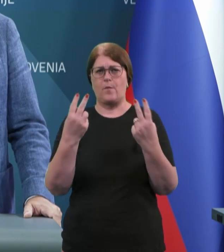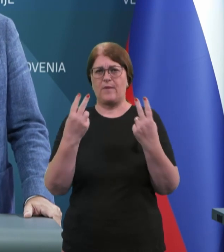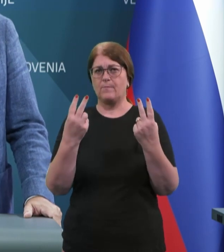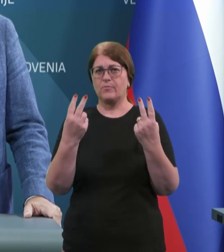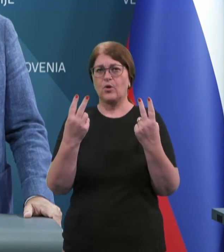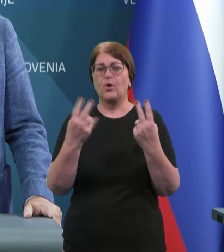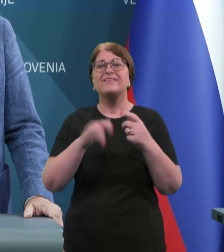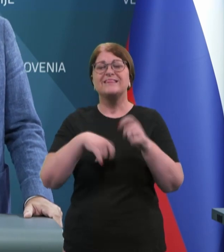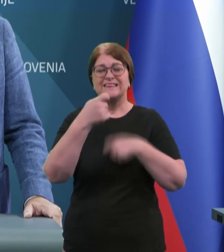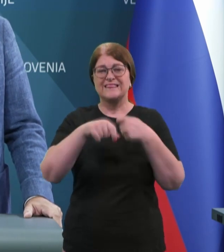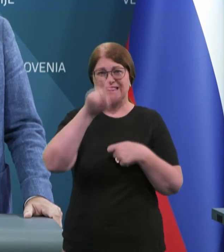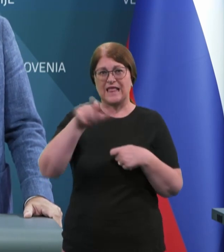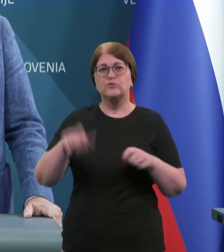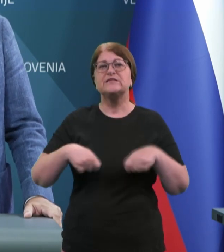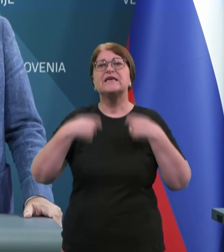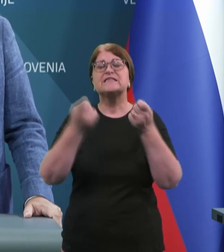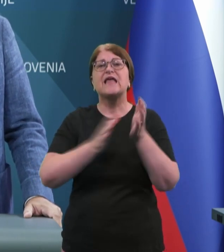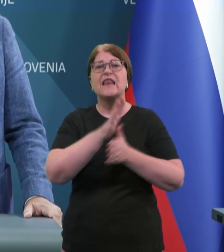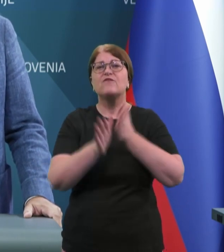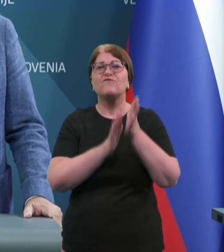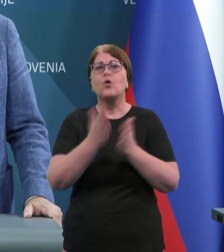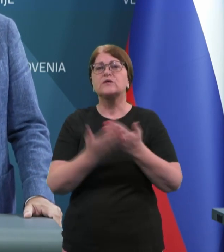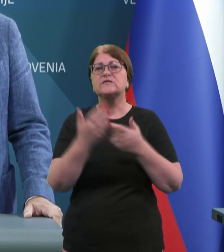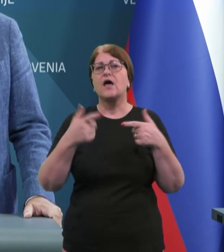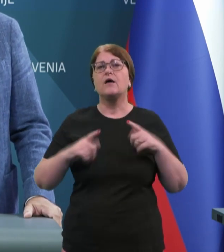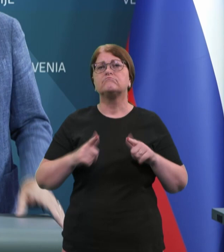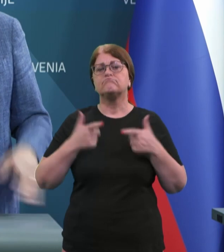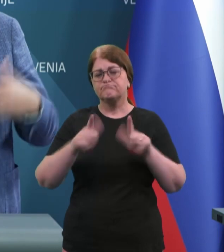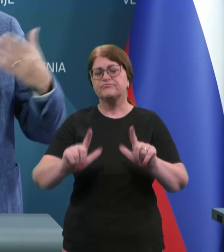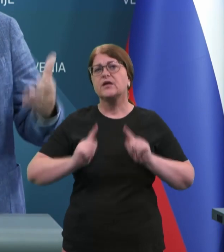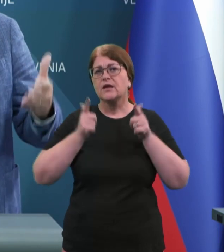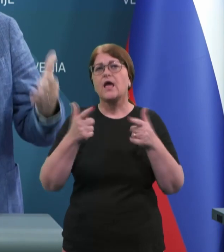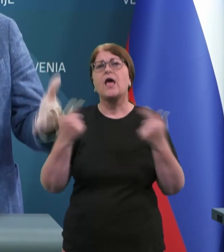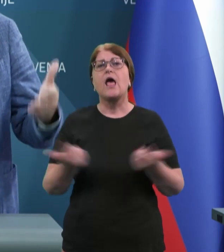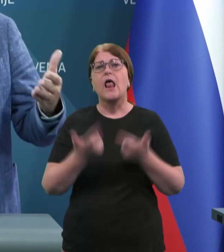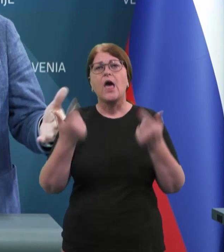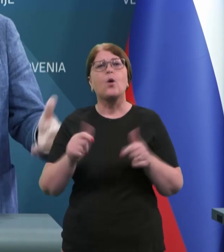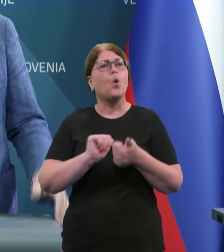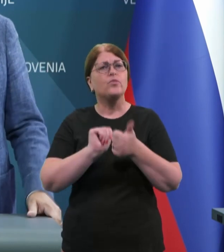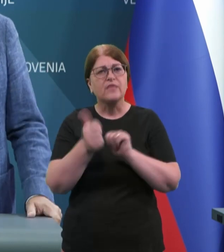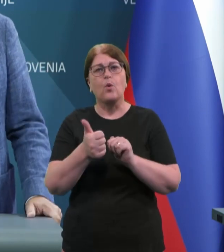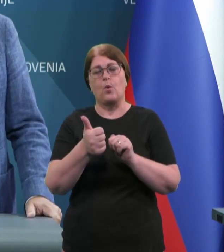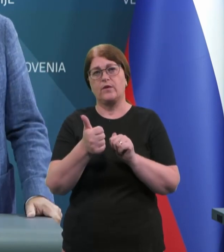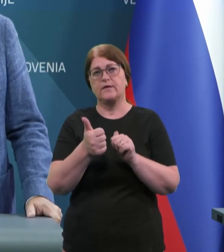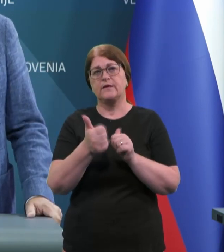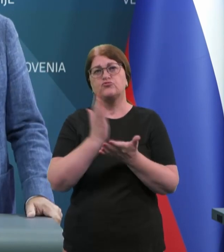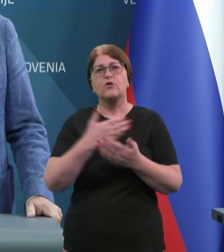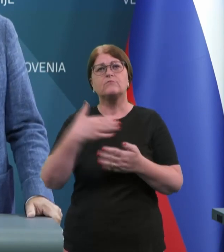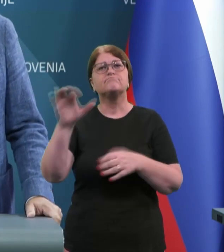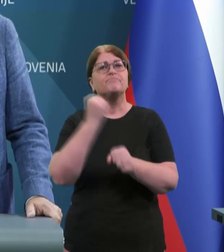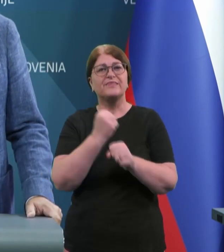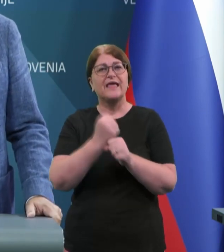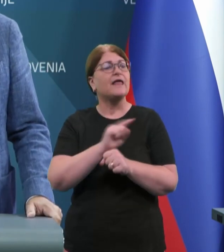da delovci, ki so dali vlogo za obivalno dovoljenje, grejo lahko takoj že delati.